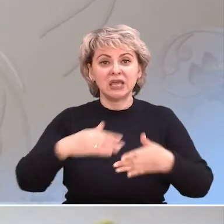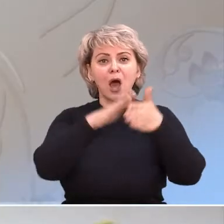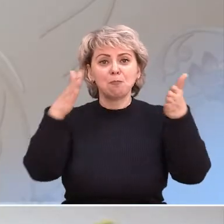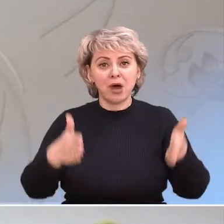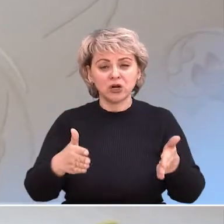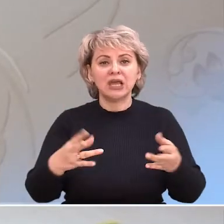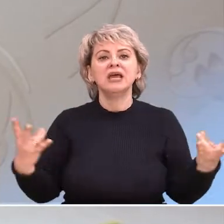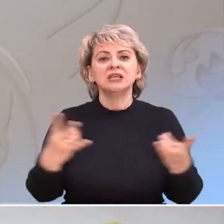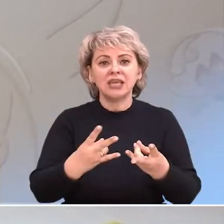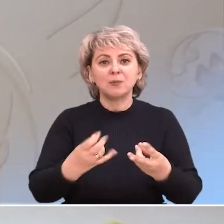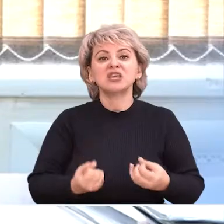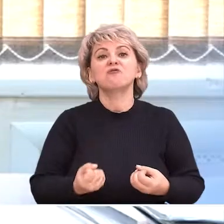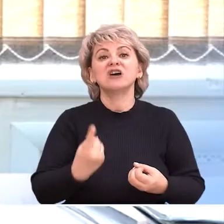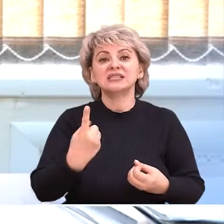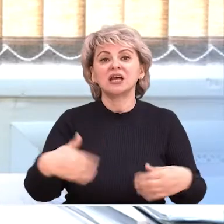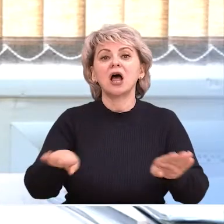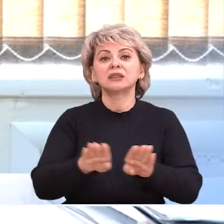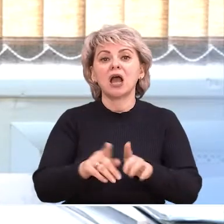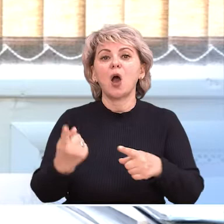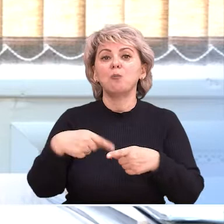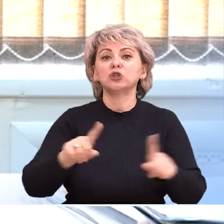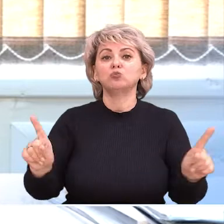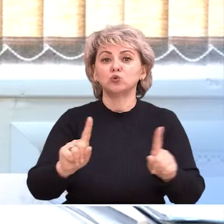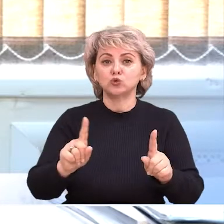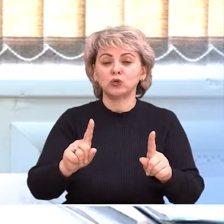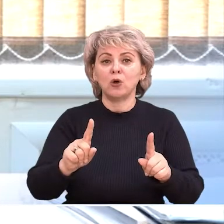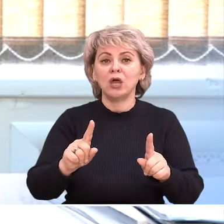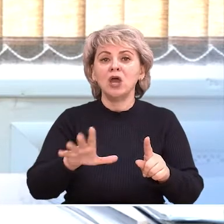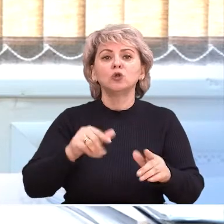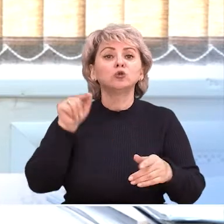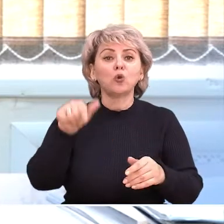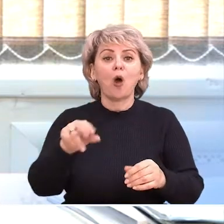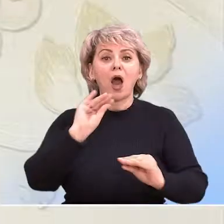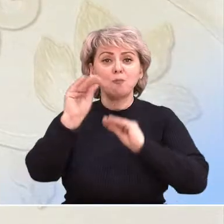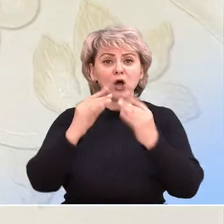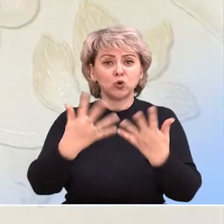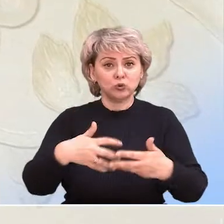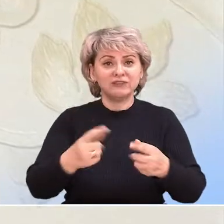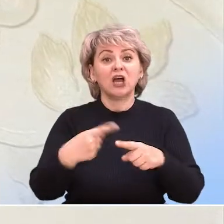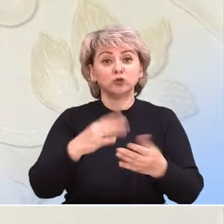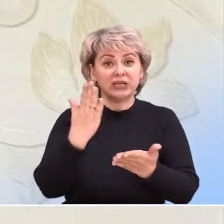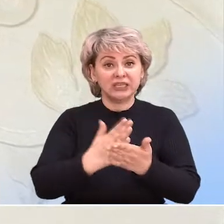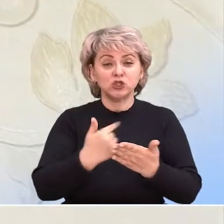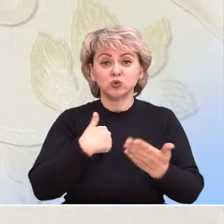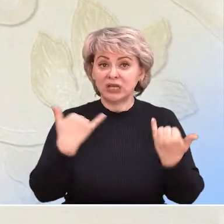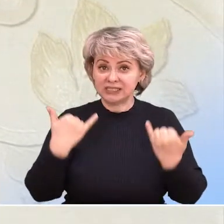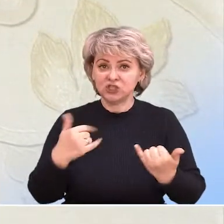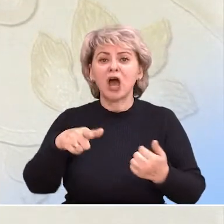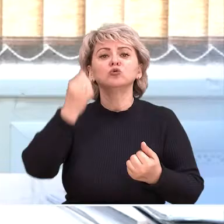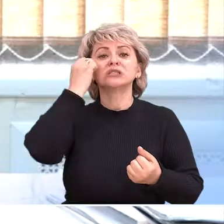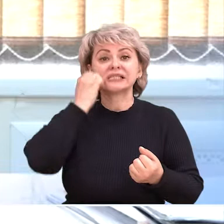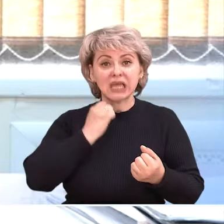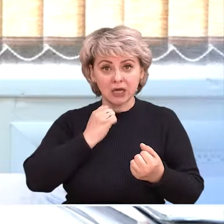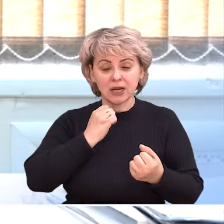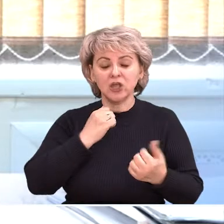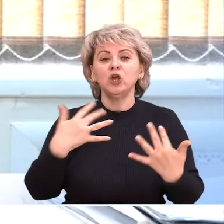новых рентген-аппарата. Необходимость возникла такая, потому что то оборудование, которое мы имеем на сегодняшний день,